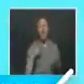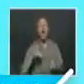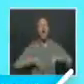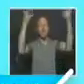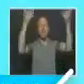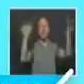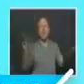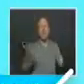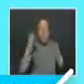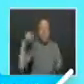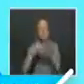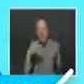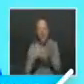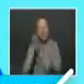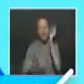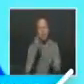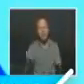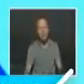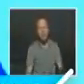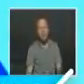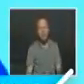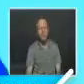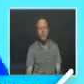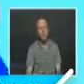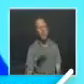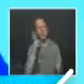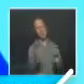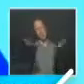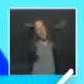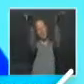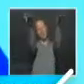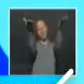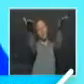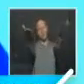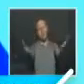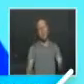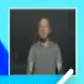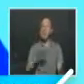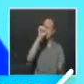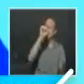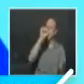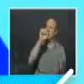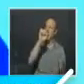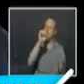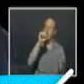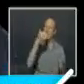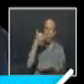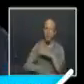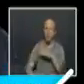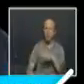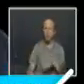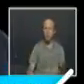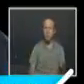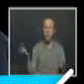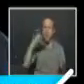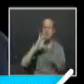חיים? היא תבחר שופטים! נו, בחיית טראפקום! סדי, עוד לסיום,